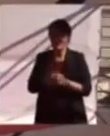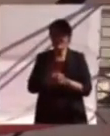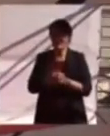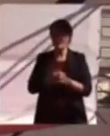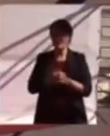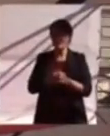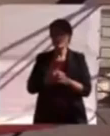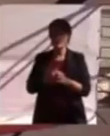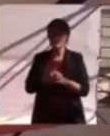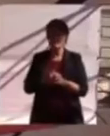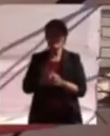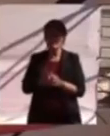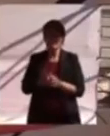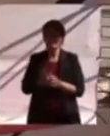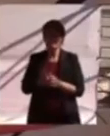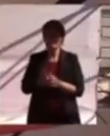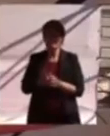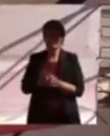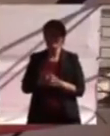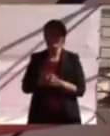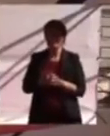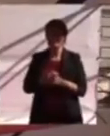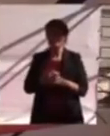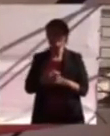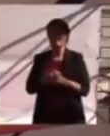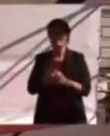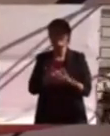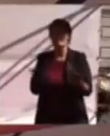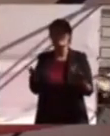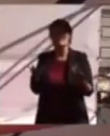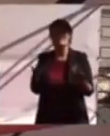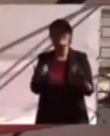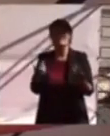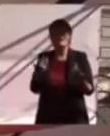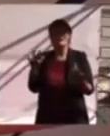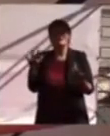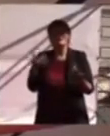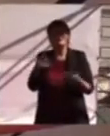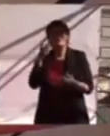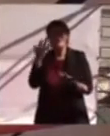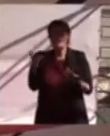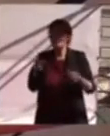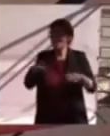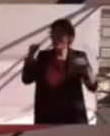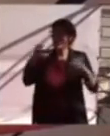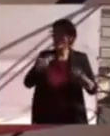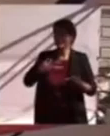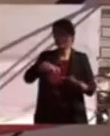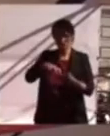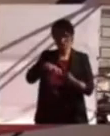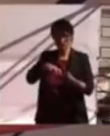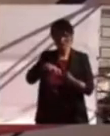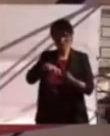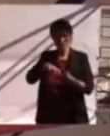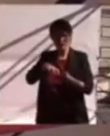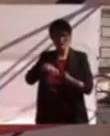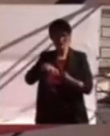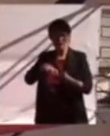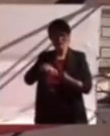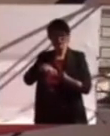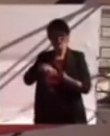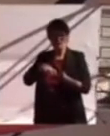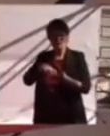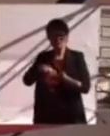diciamo fra le intenzioni e poi la nostra capacità questo primo segno di fragilità da voi denunciato negli anni del servizio